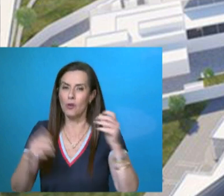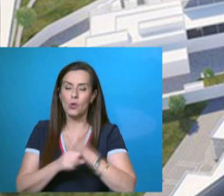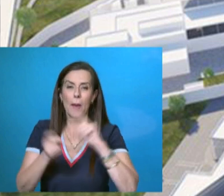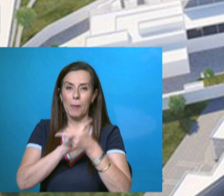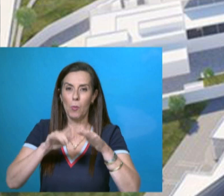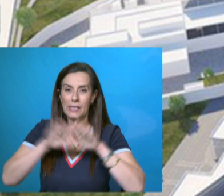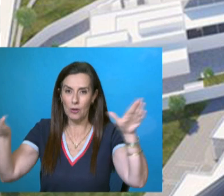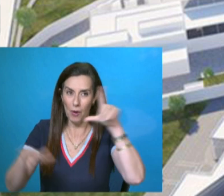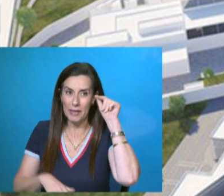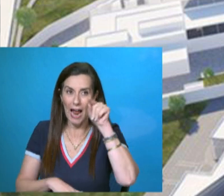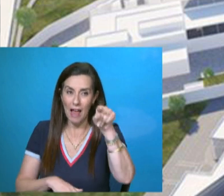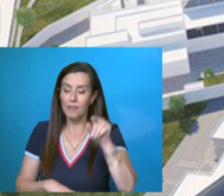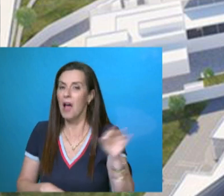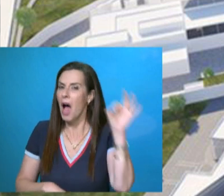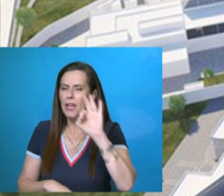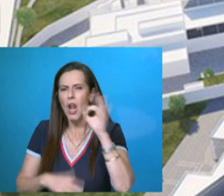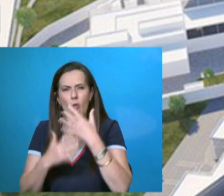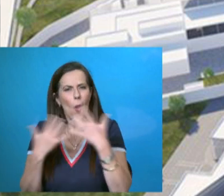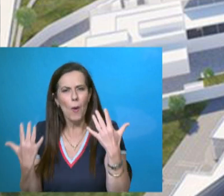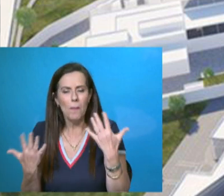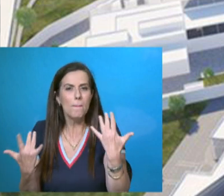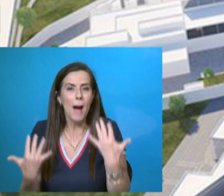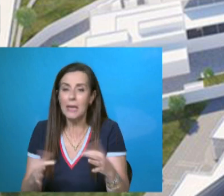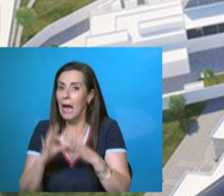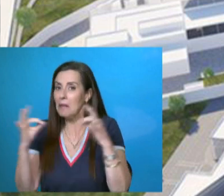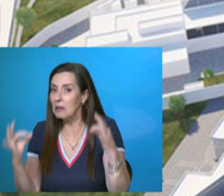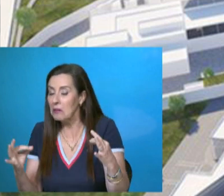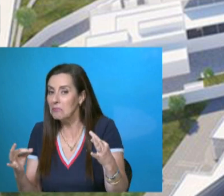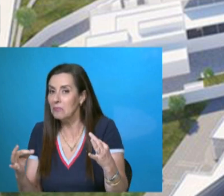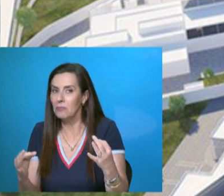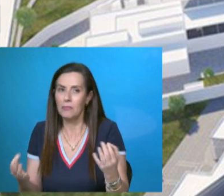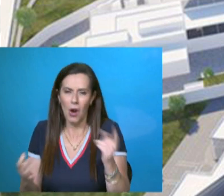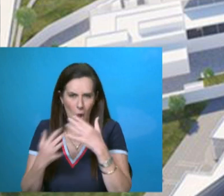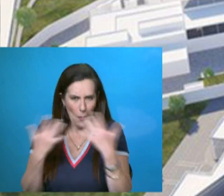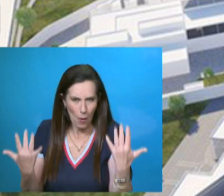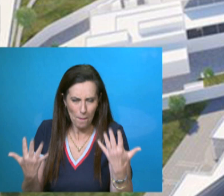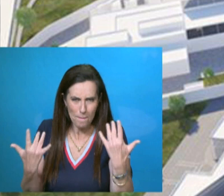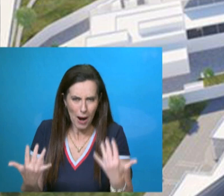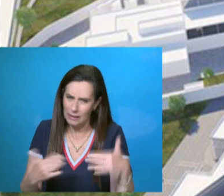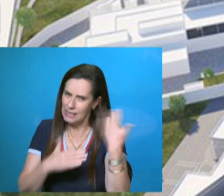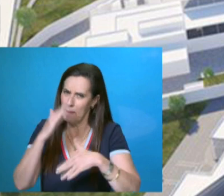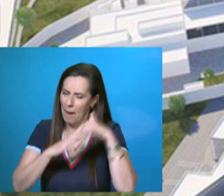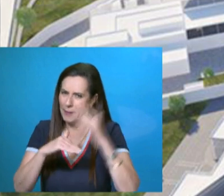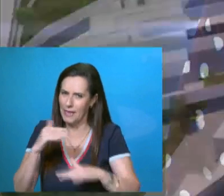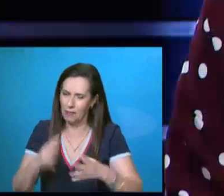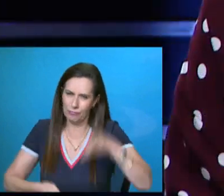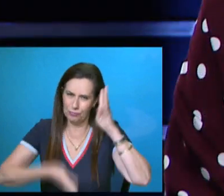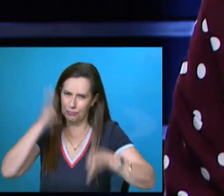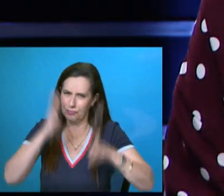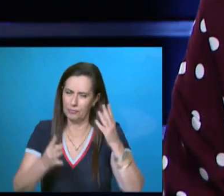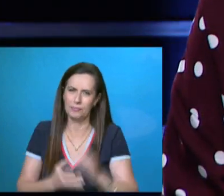שם. עדיין לא ברור מתי תתחיל, וודאי שלא ברור מתי תסתיים הבנייה הזו.